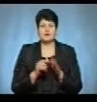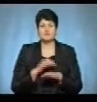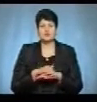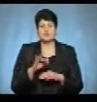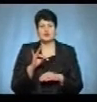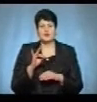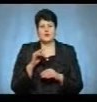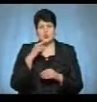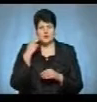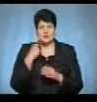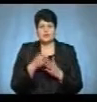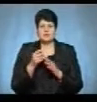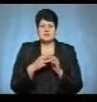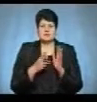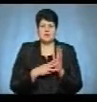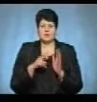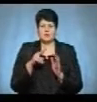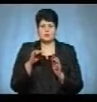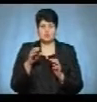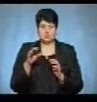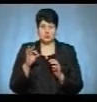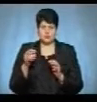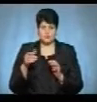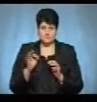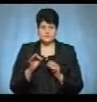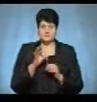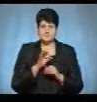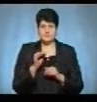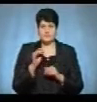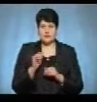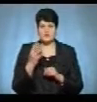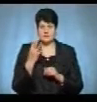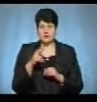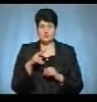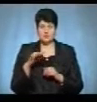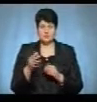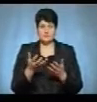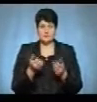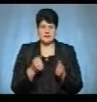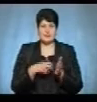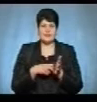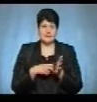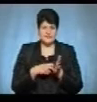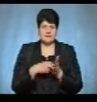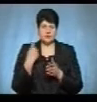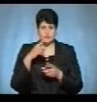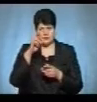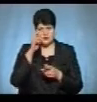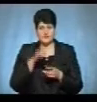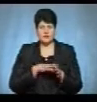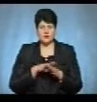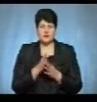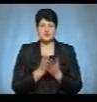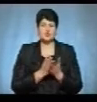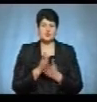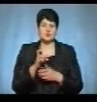до 18 лютого. За словами завідувачки аптеки Ольги Жирухи, 4 лютого до них надійшов рекомендований лист від обласної державної державної виконавчої